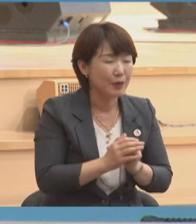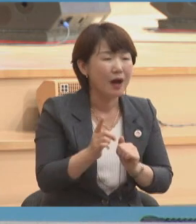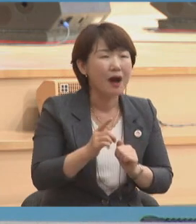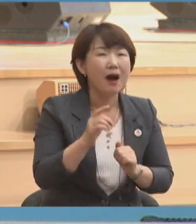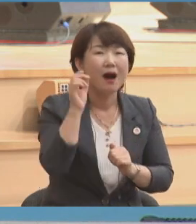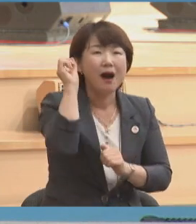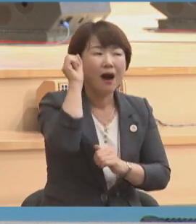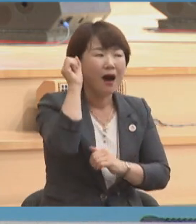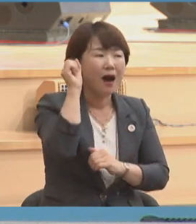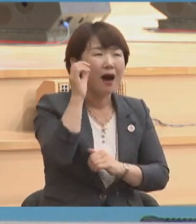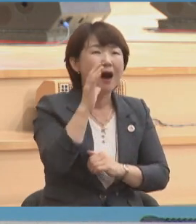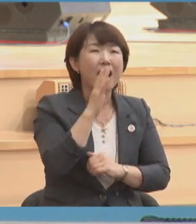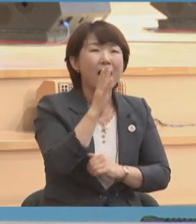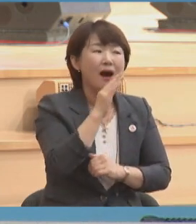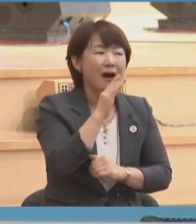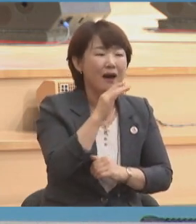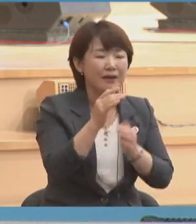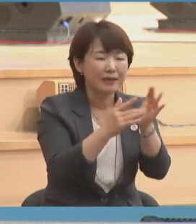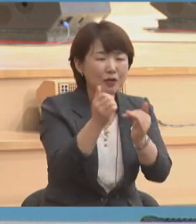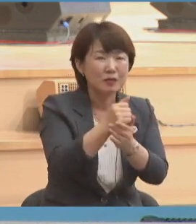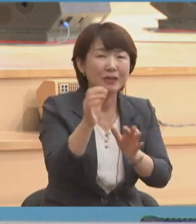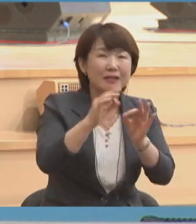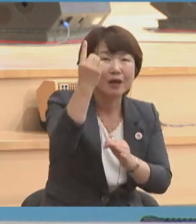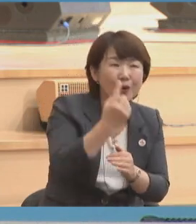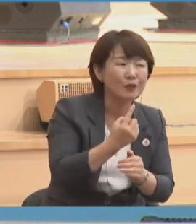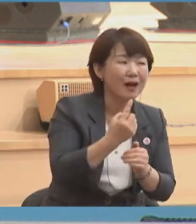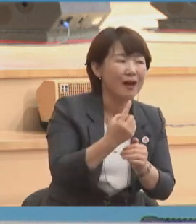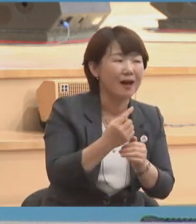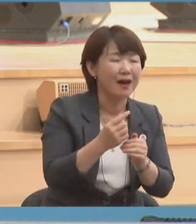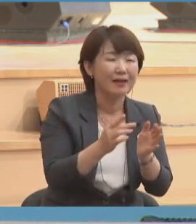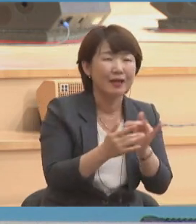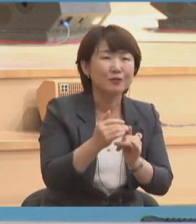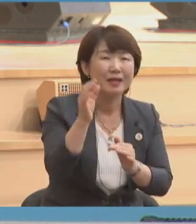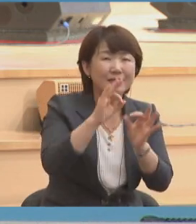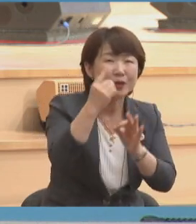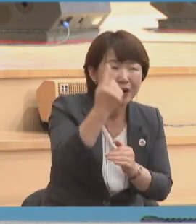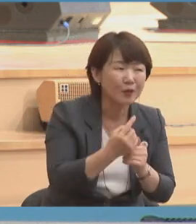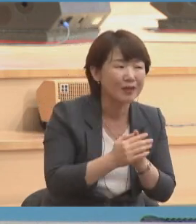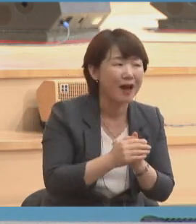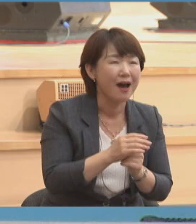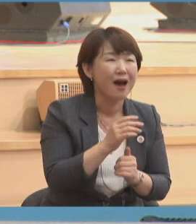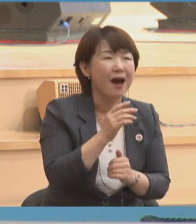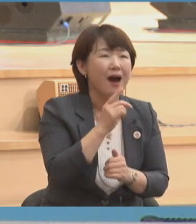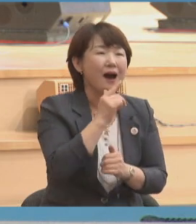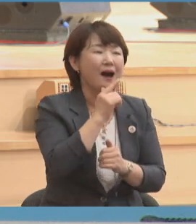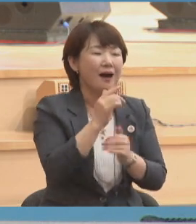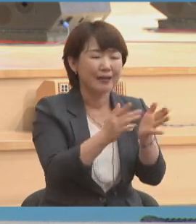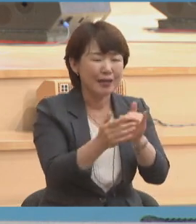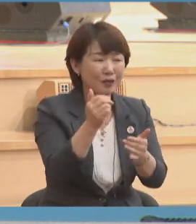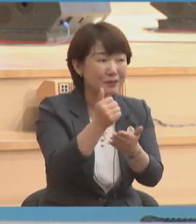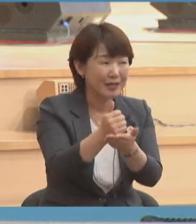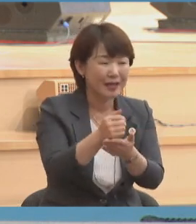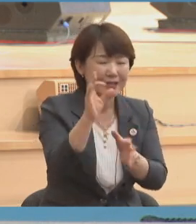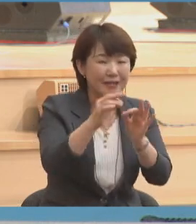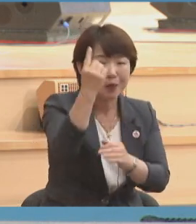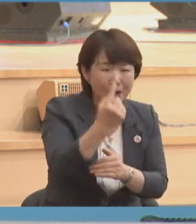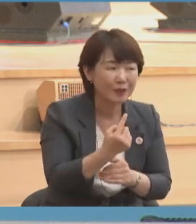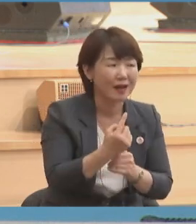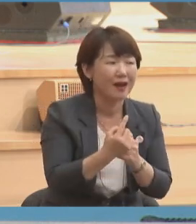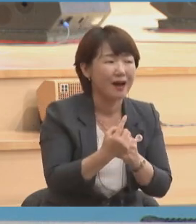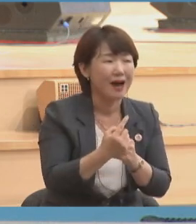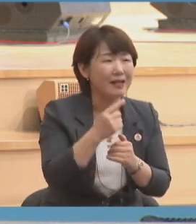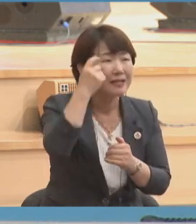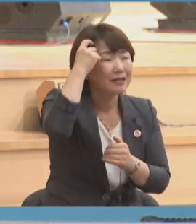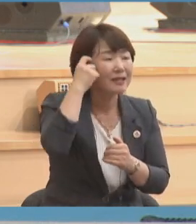예수님이 찾아오셨구나. 이정훈 교수의 고백이에요. 제가 지어낸 게 아니고, 아, 예수님이 찾아오셨구나.